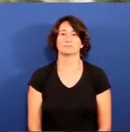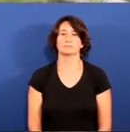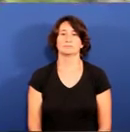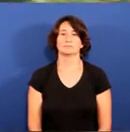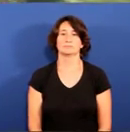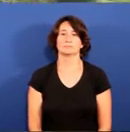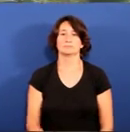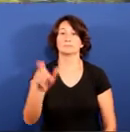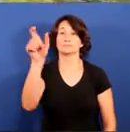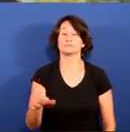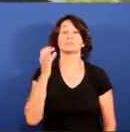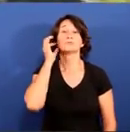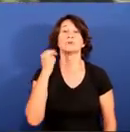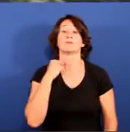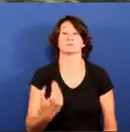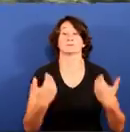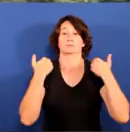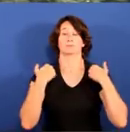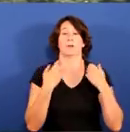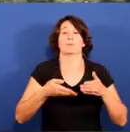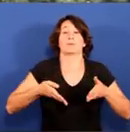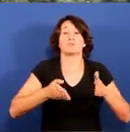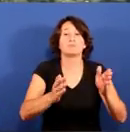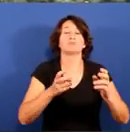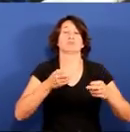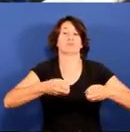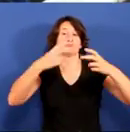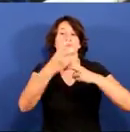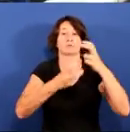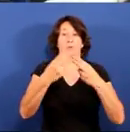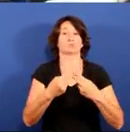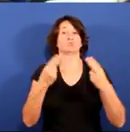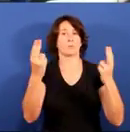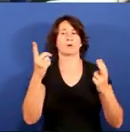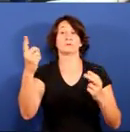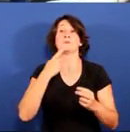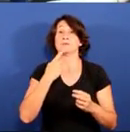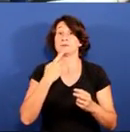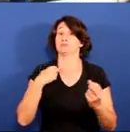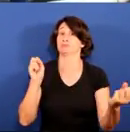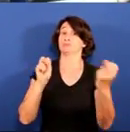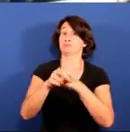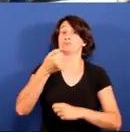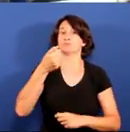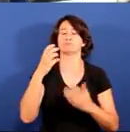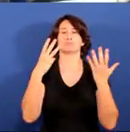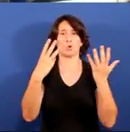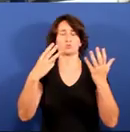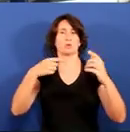trafikoak garatzen du. Hau da, eremu metropoliaren barrukoak. Azkenik, Herrilan eta Garraioen Diputatuak azpimarratu du, errepidea martxan